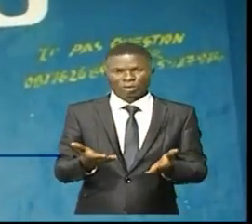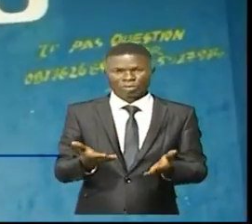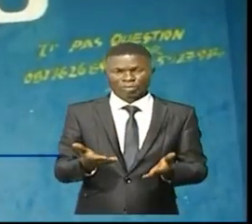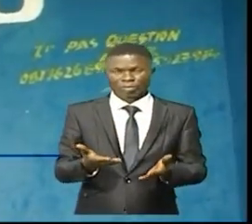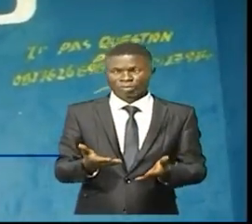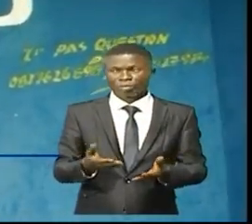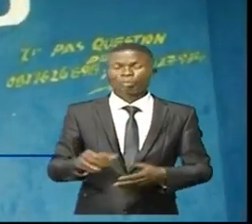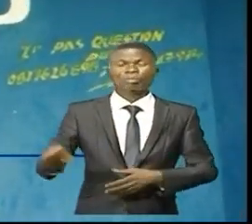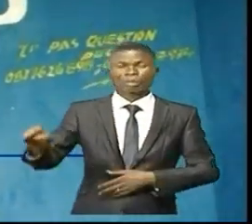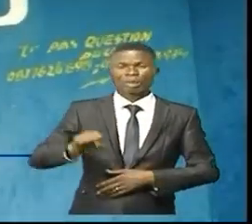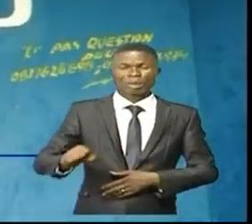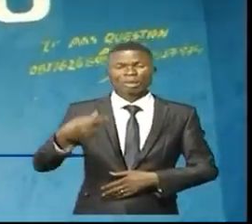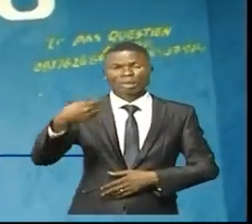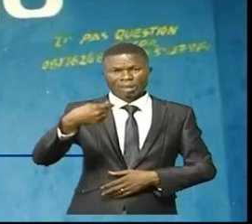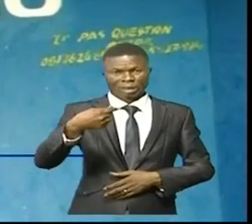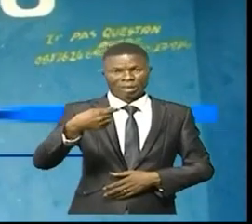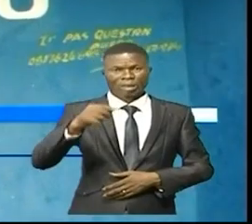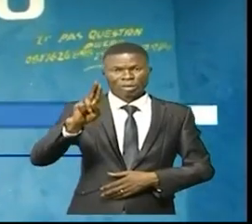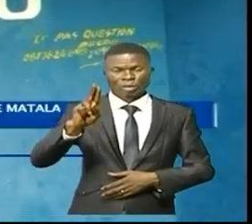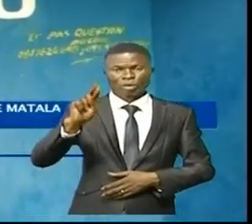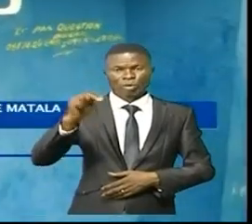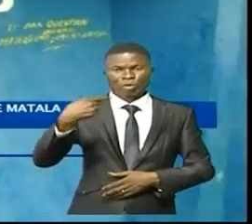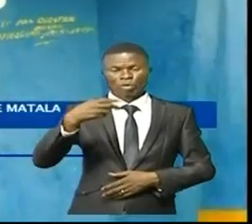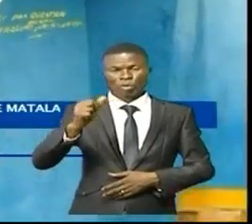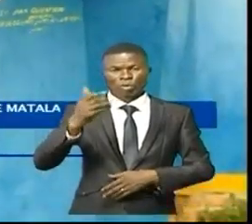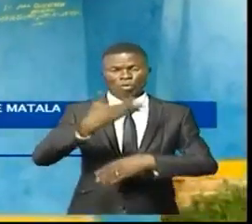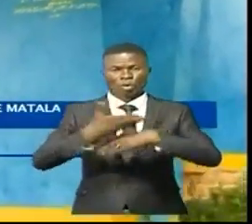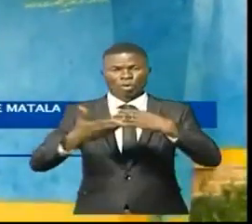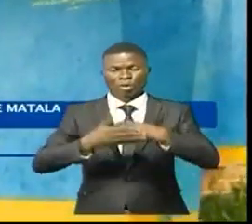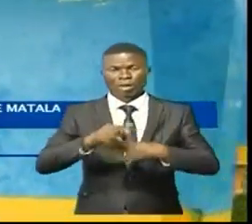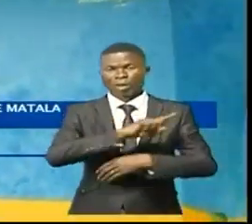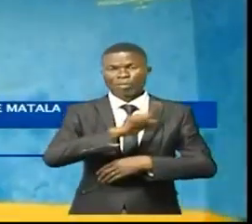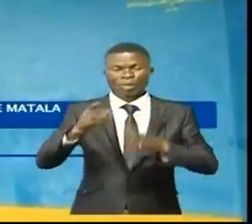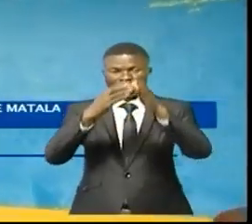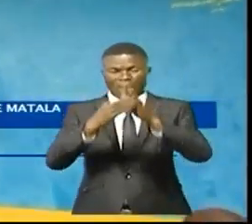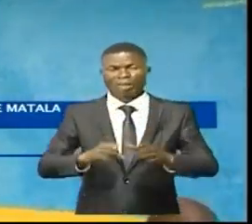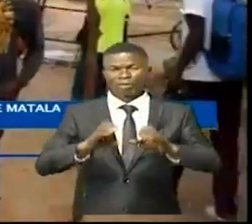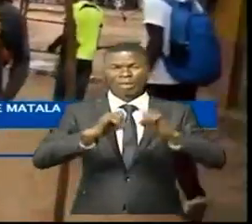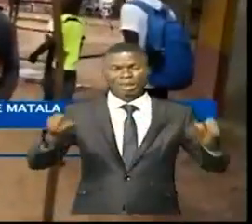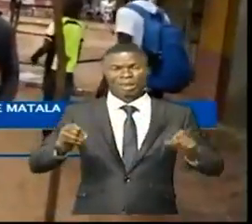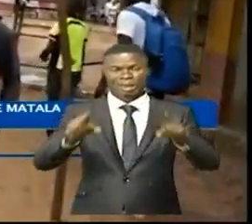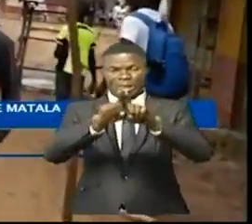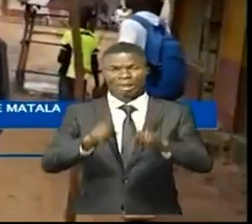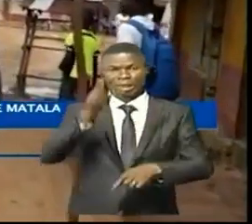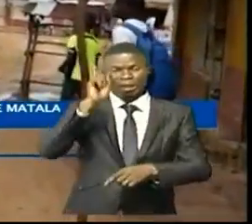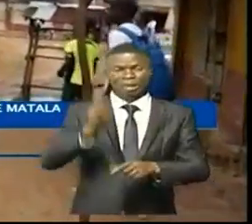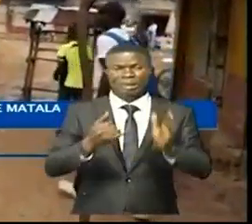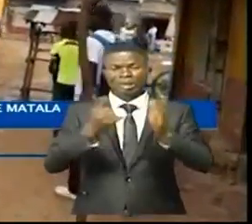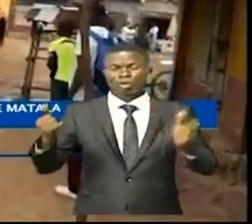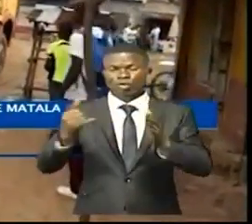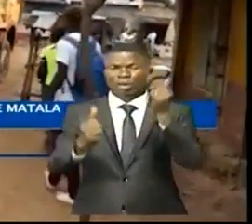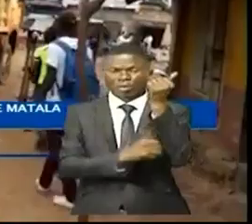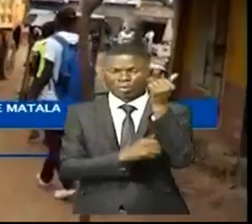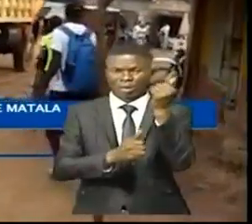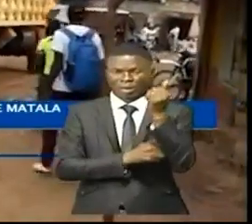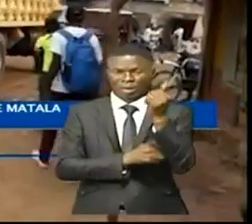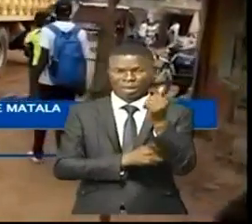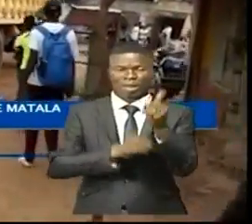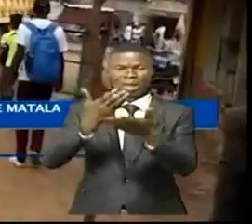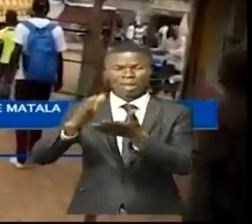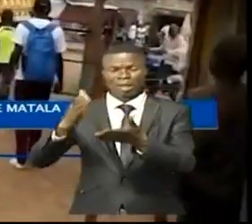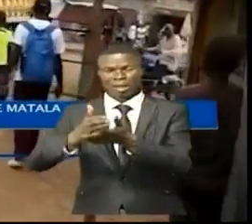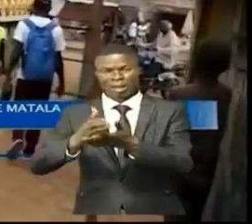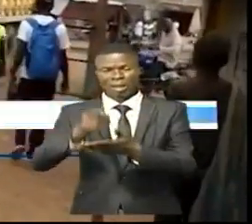que le secteur de Gungu a été créé depuis 1950 et compte environ 160 000 habitants répartis